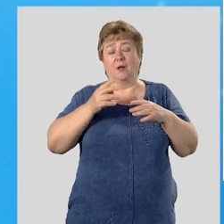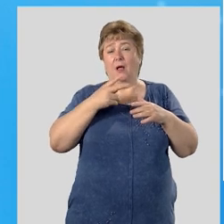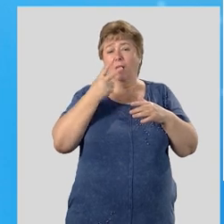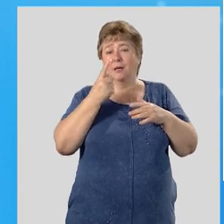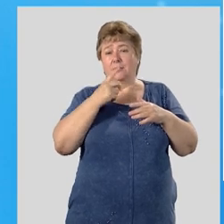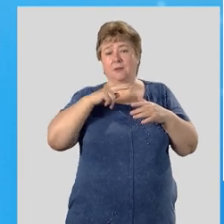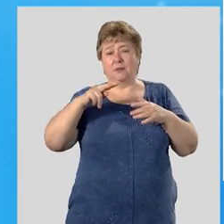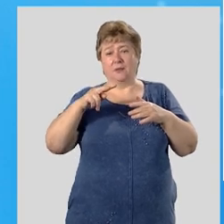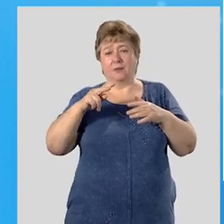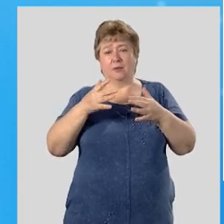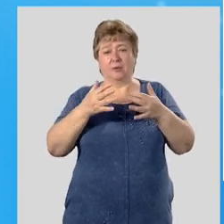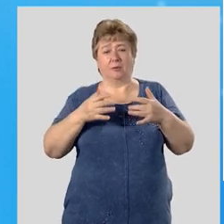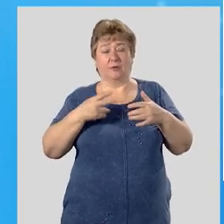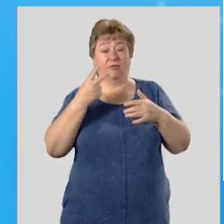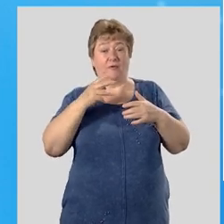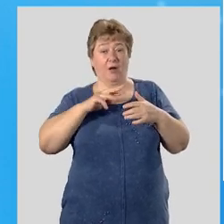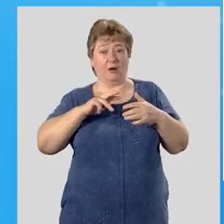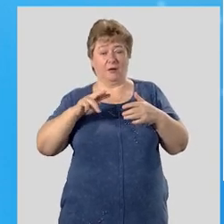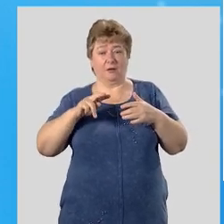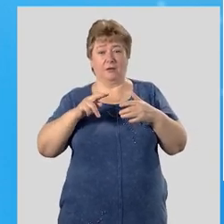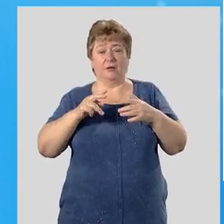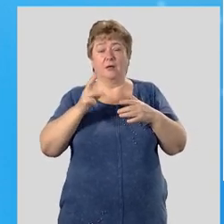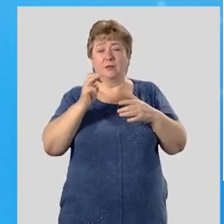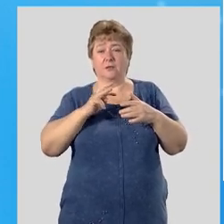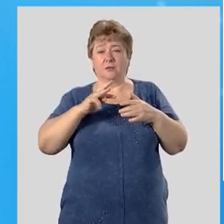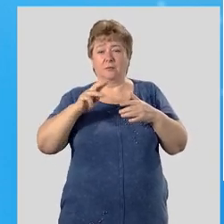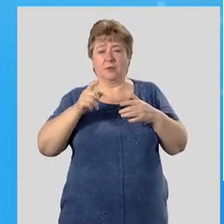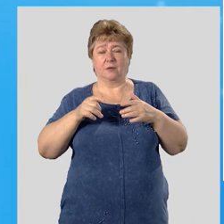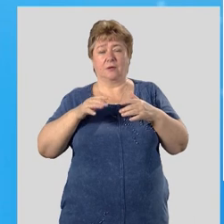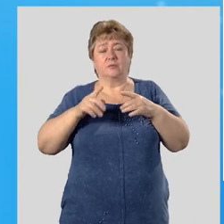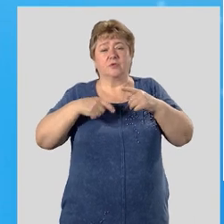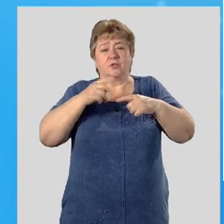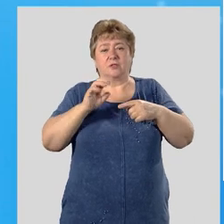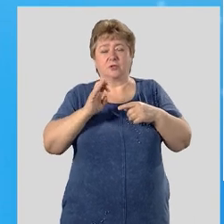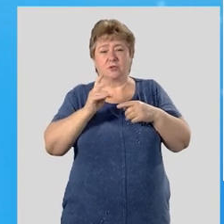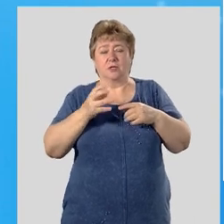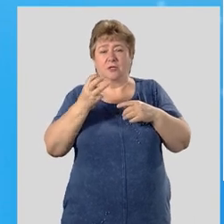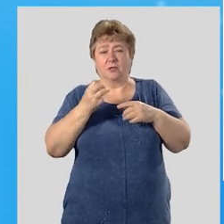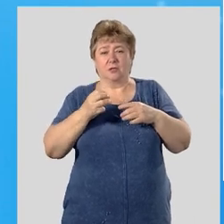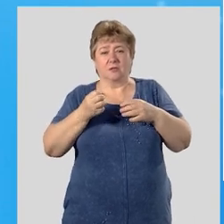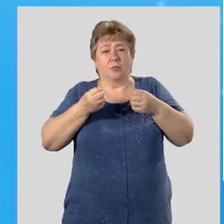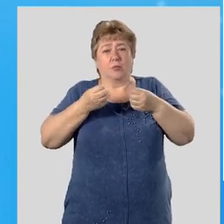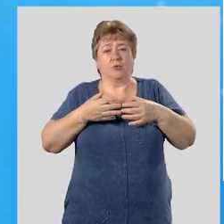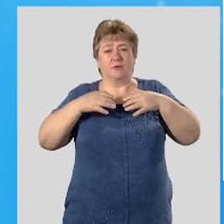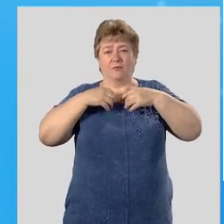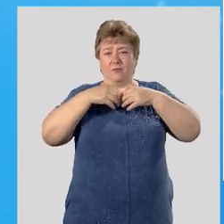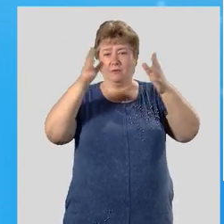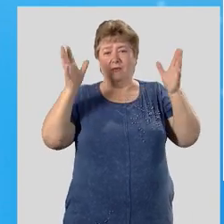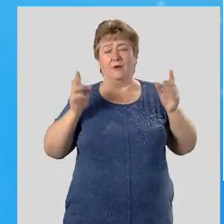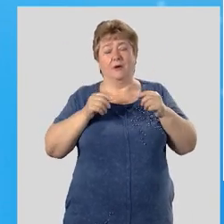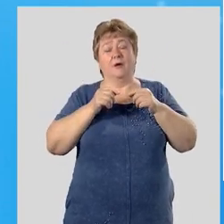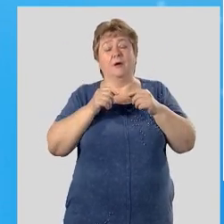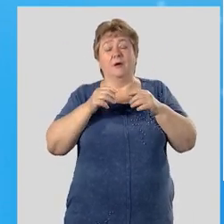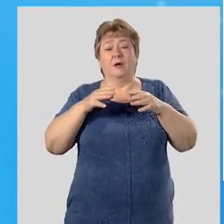литр, если взять стандартное потребление в 2 литра. 300 миллиграммов выходит через кишечник, еще 300 мы просто выдыхаем в окружающую